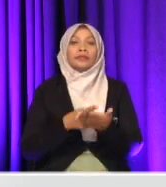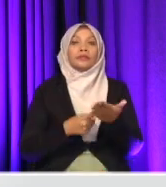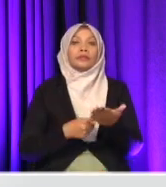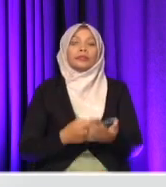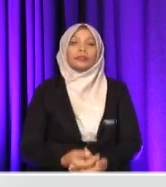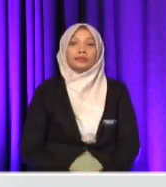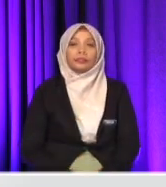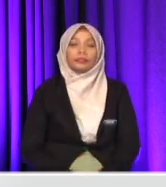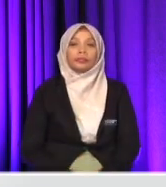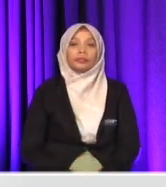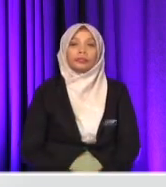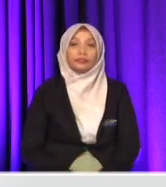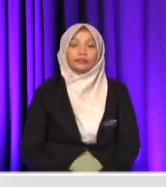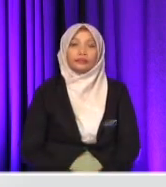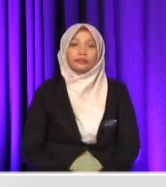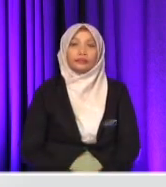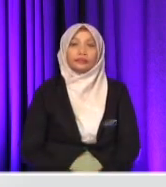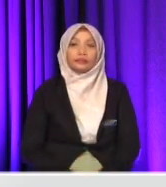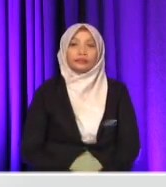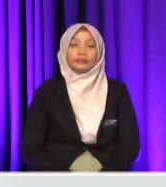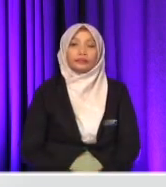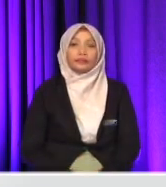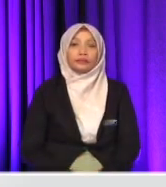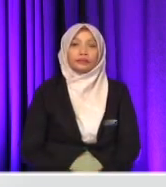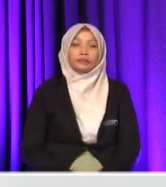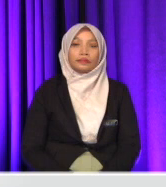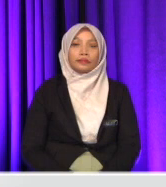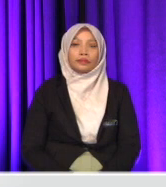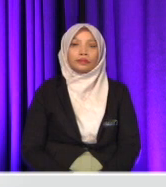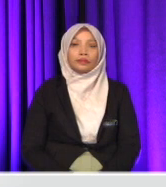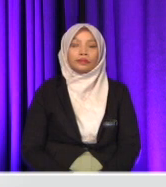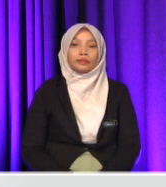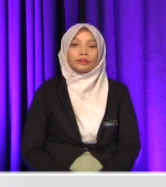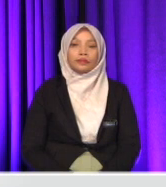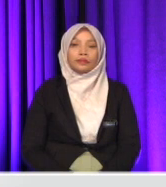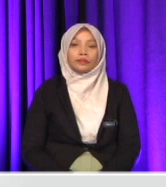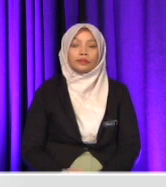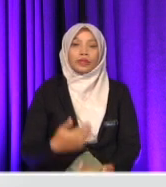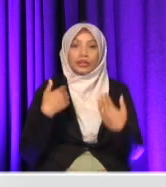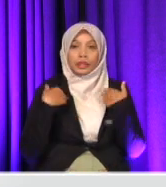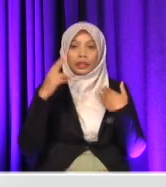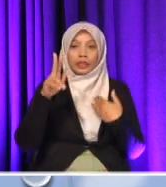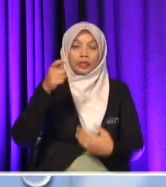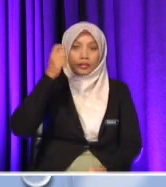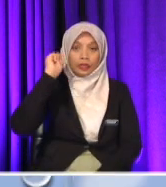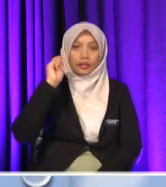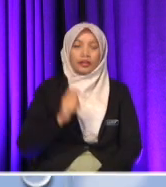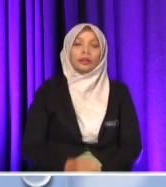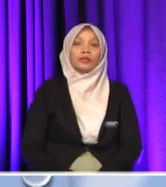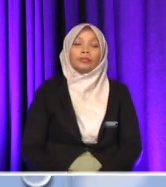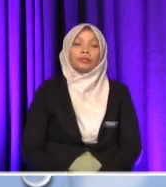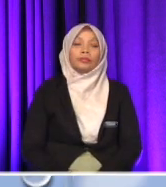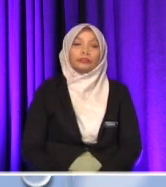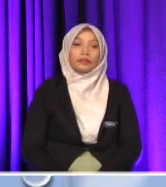Agak-agaknya komponen. Kita ada 3 komponen tadi, perintang, pearuh, satu lagi pemuat. Ya. Kalau jumpa negatif untuk rectangular, negatif